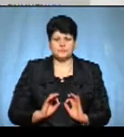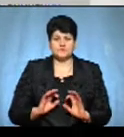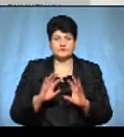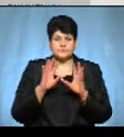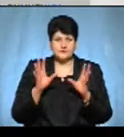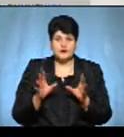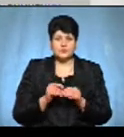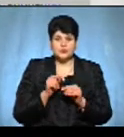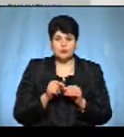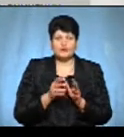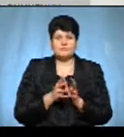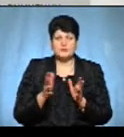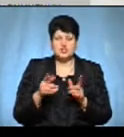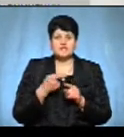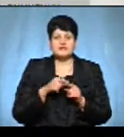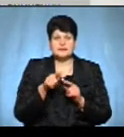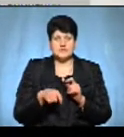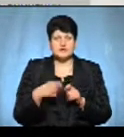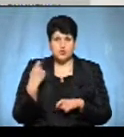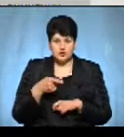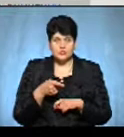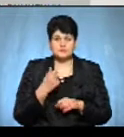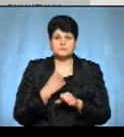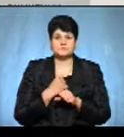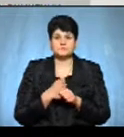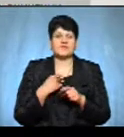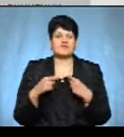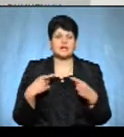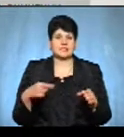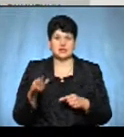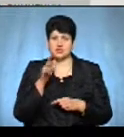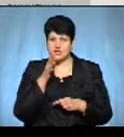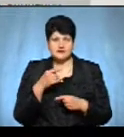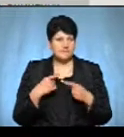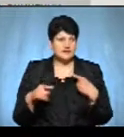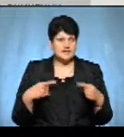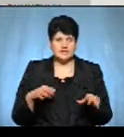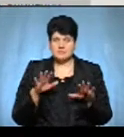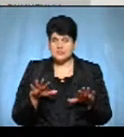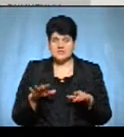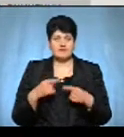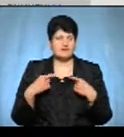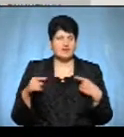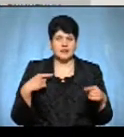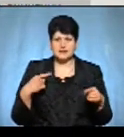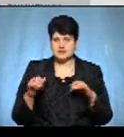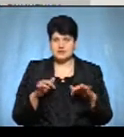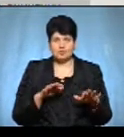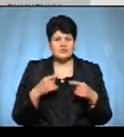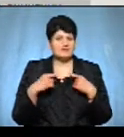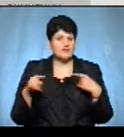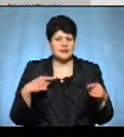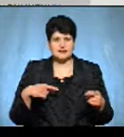При цьому більшість цих злочинів, ми знаємо, вчинені в різний час, в різних місцях, в різний спосіб, різними